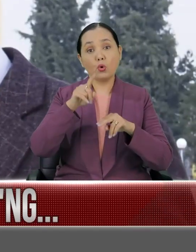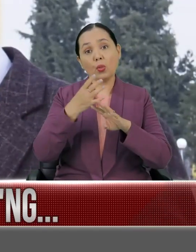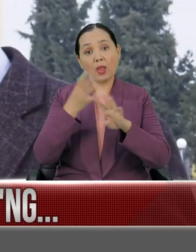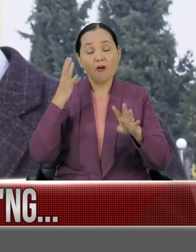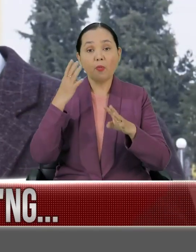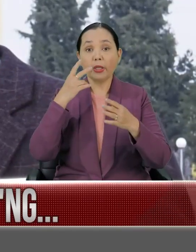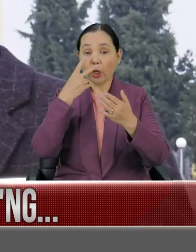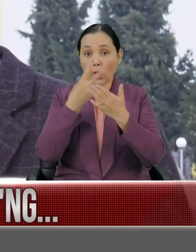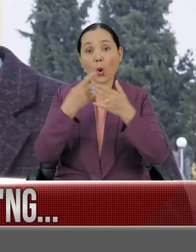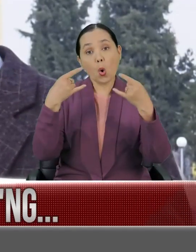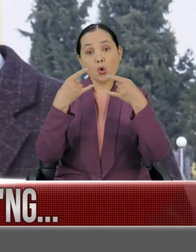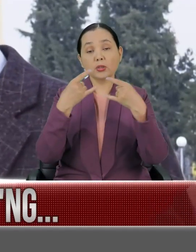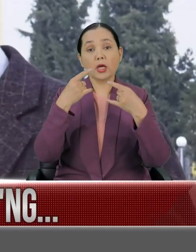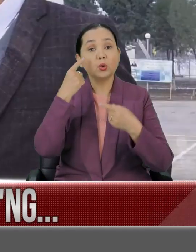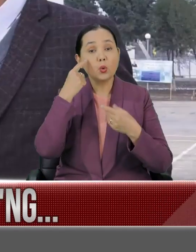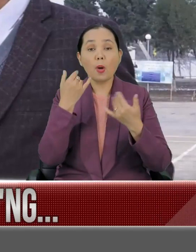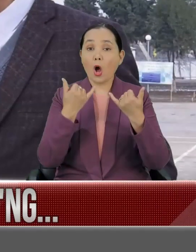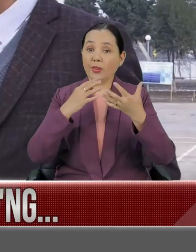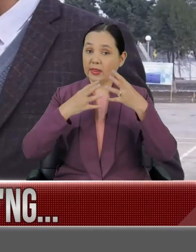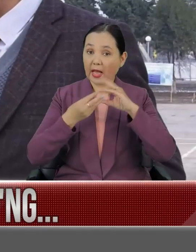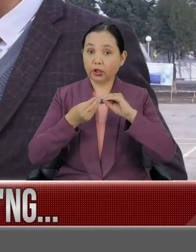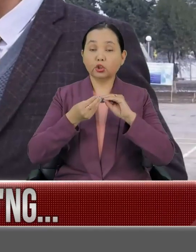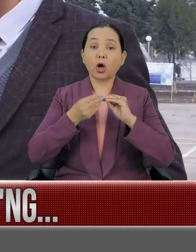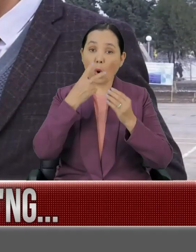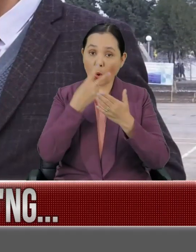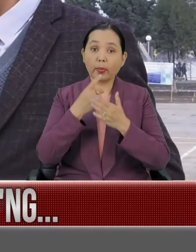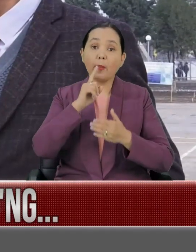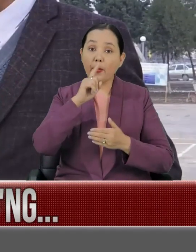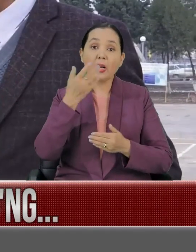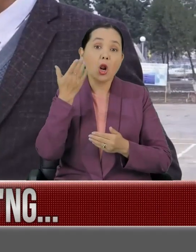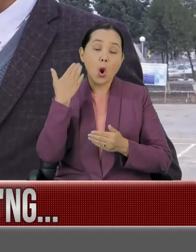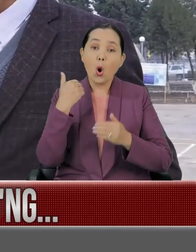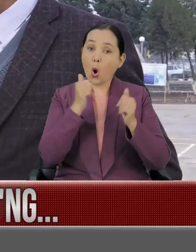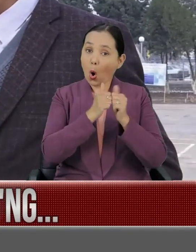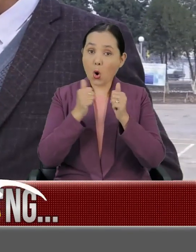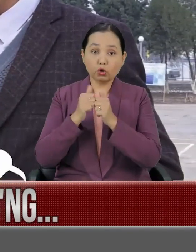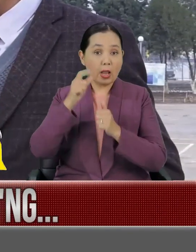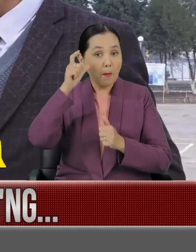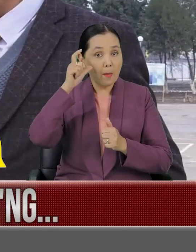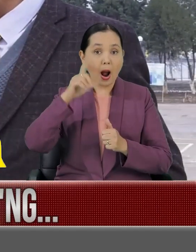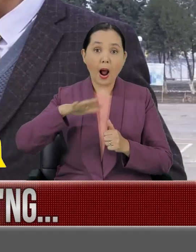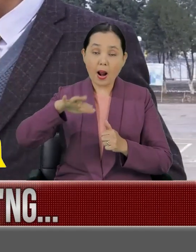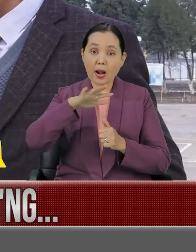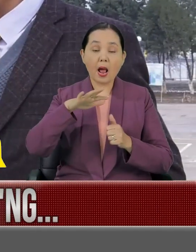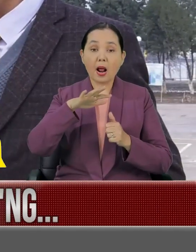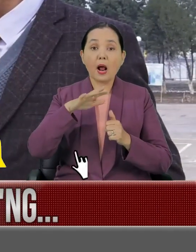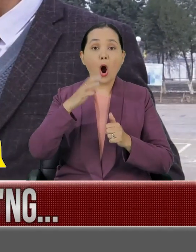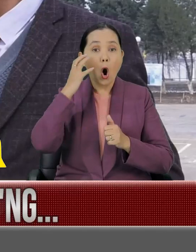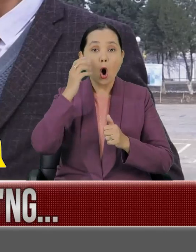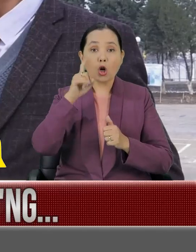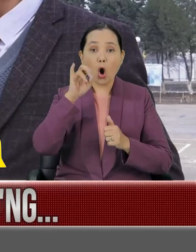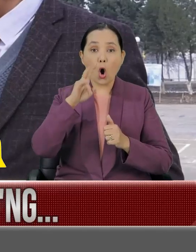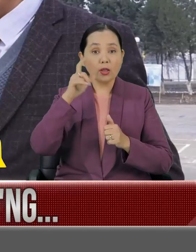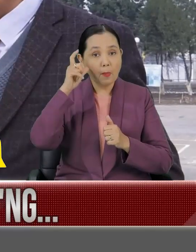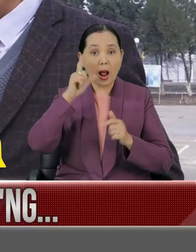navbatdagi ko'rsatuv deb. Lekin mana natijasini ko'rib turibmiz. Bir yillar oldin maktabimizda o'quvchilari qo'shni mahallada, Qoraxon mahallasidagi o'quvchi maktabga